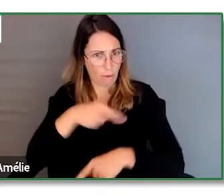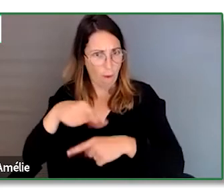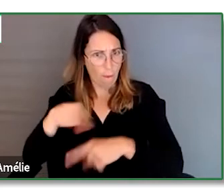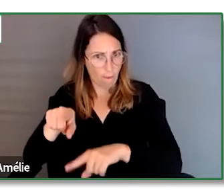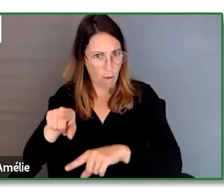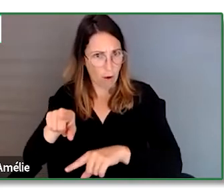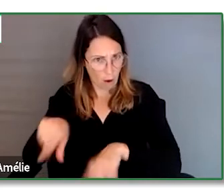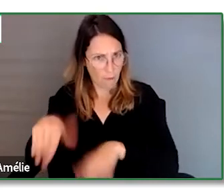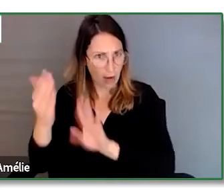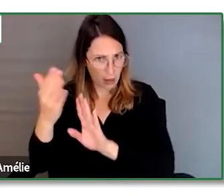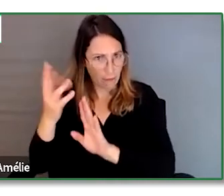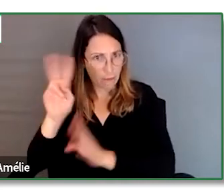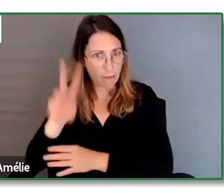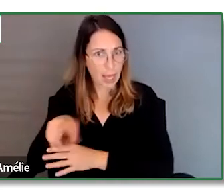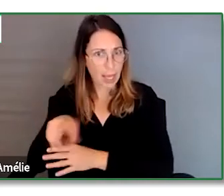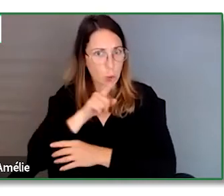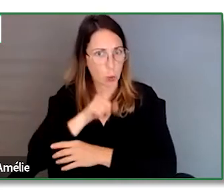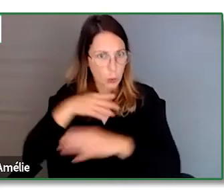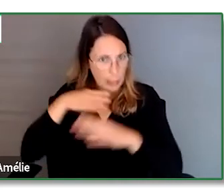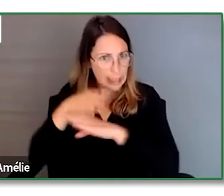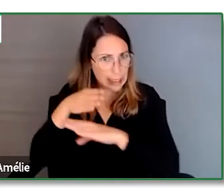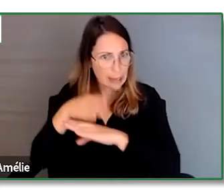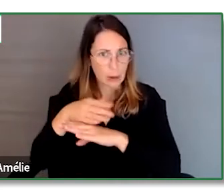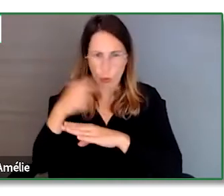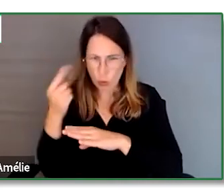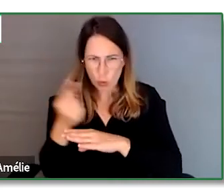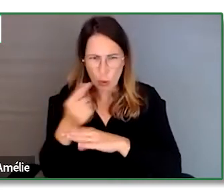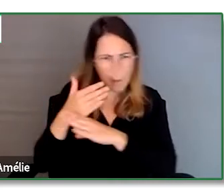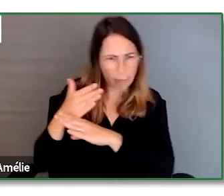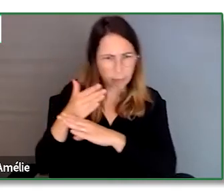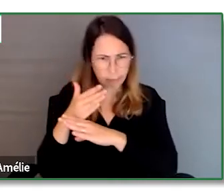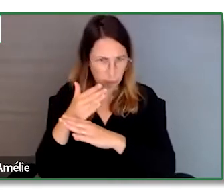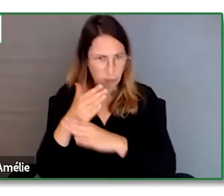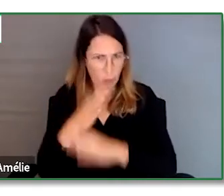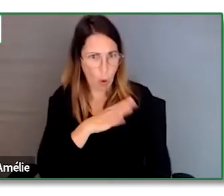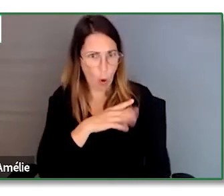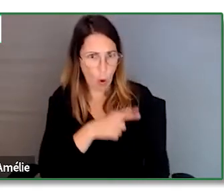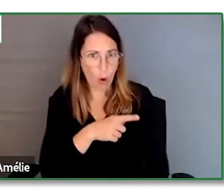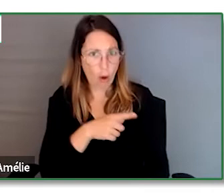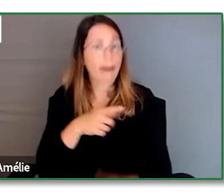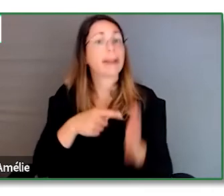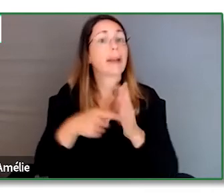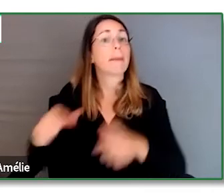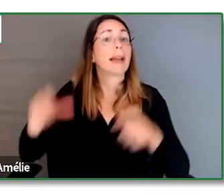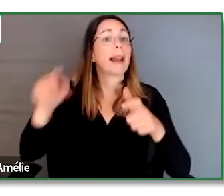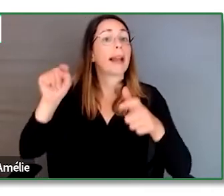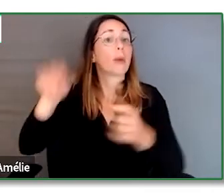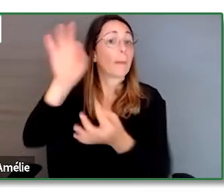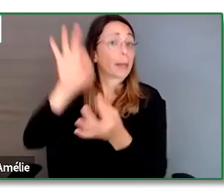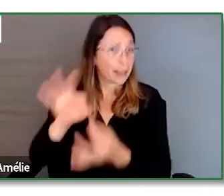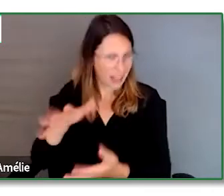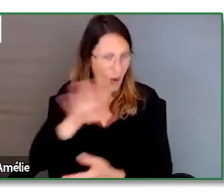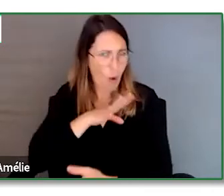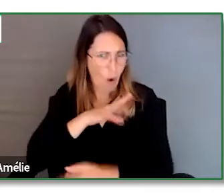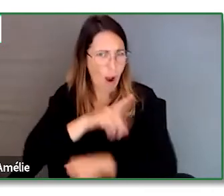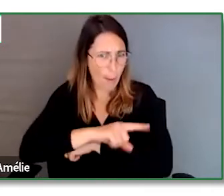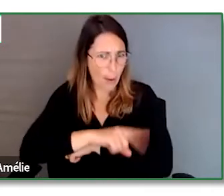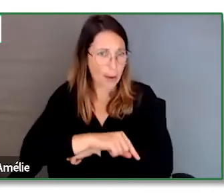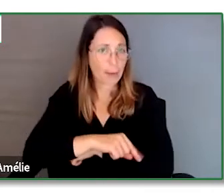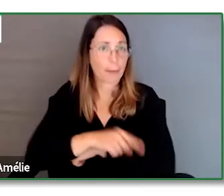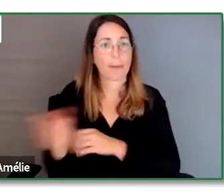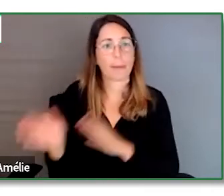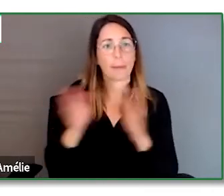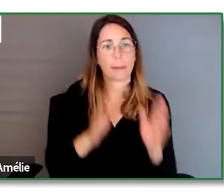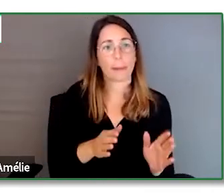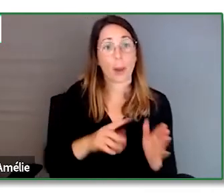est toujours là dans les installations? Nous avons commencé avec un point, c'est-à-dire avec l'expérience client et